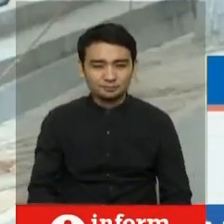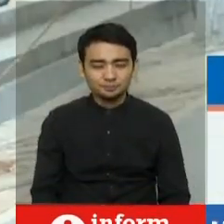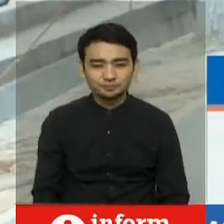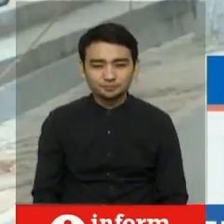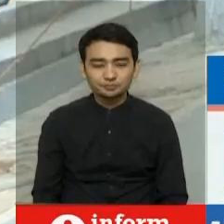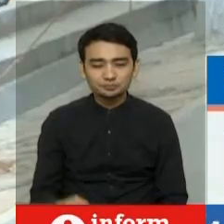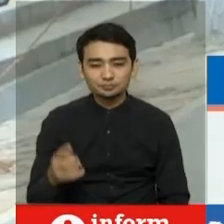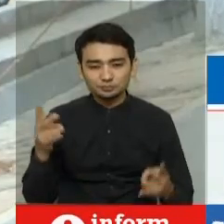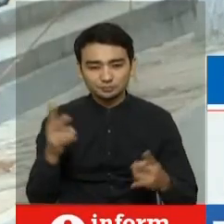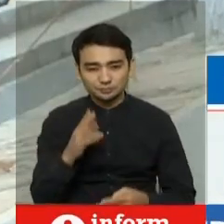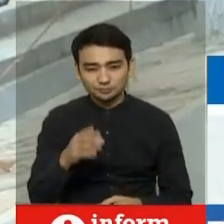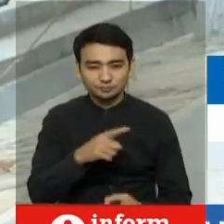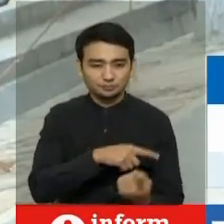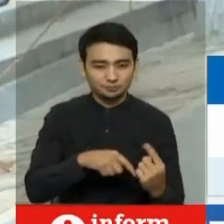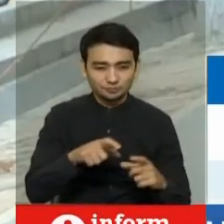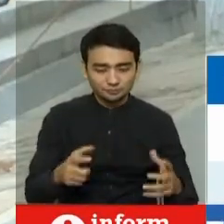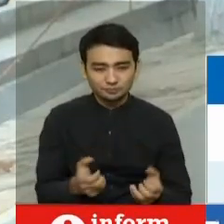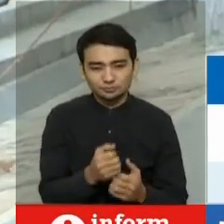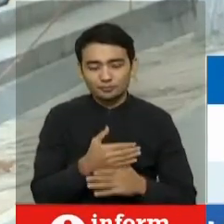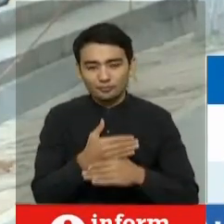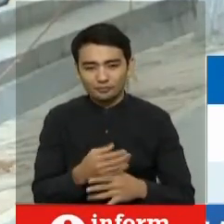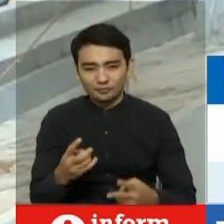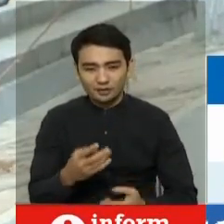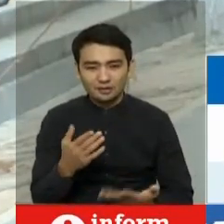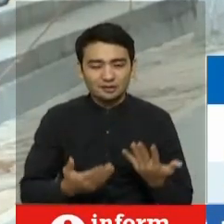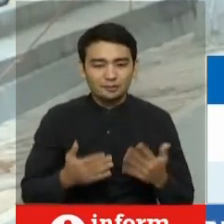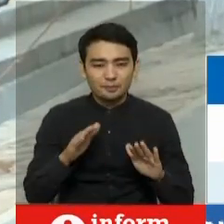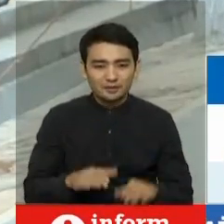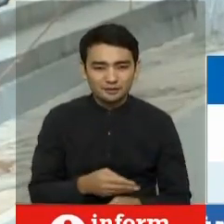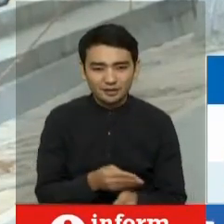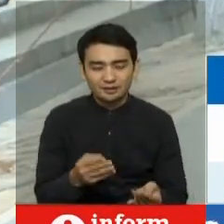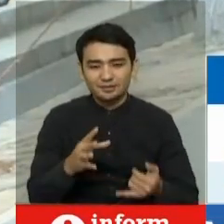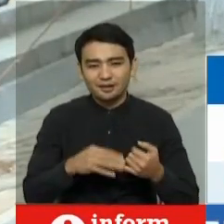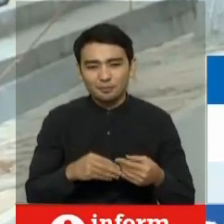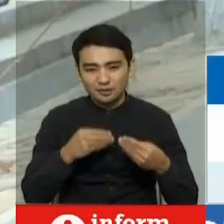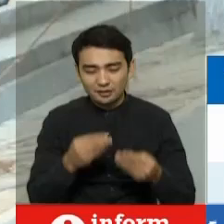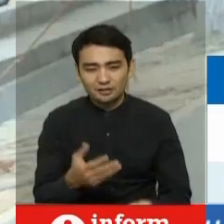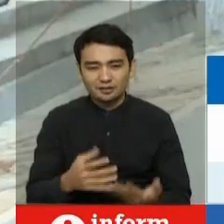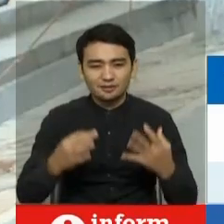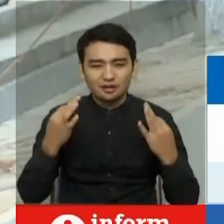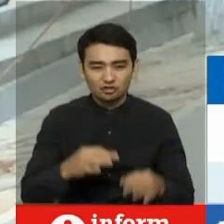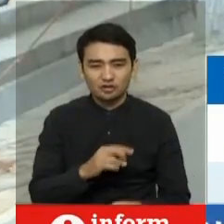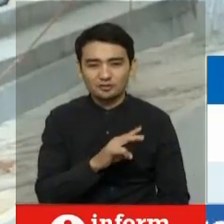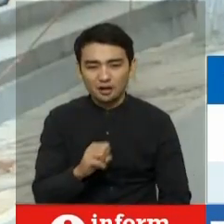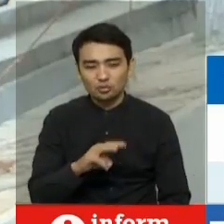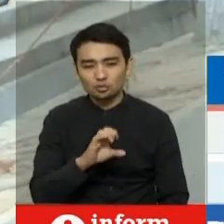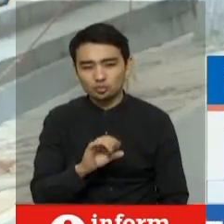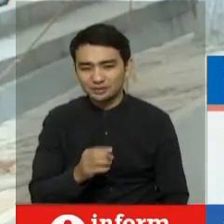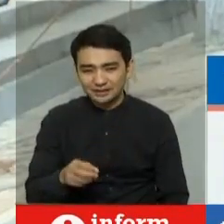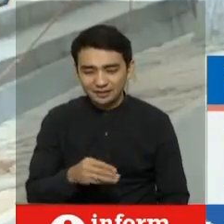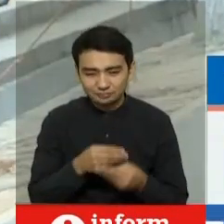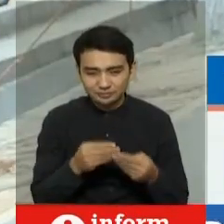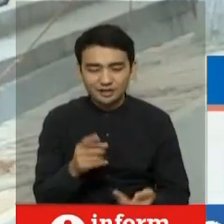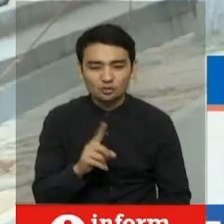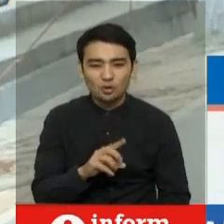я думаю, позаботиться бизнесмены, дать им, не знаю, места, землю, разрешение на то, субсидии, может, какие-нибудь,